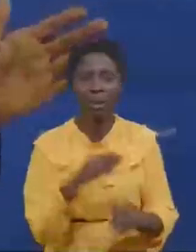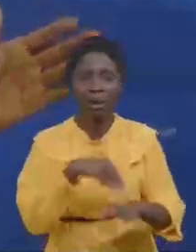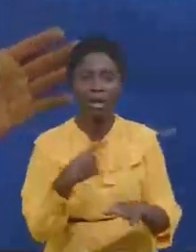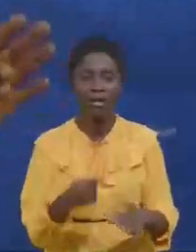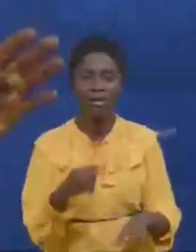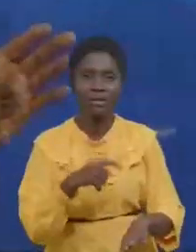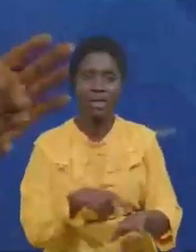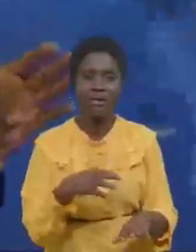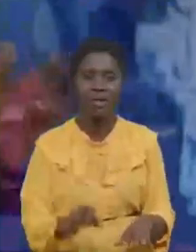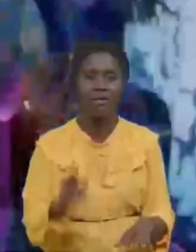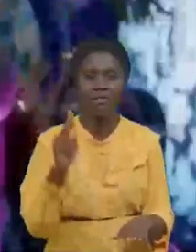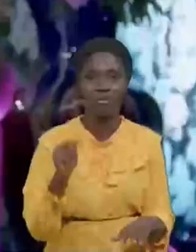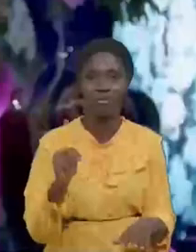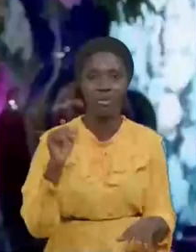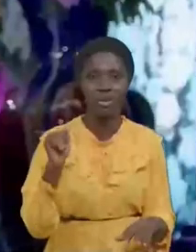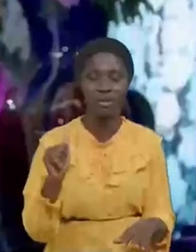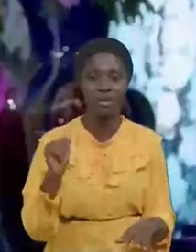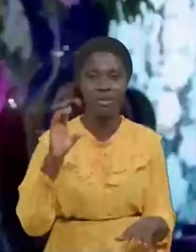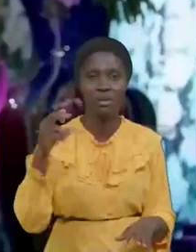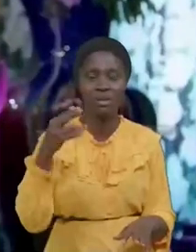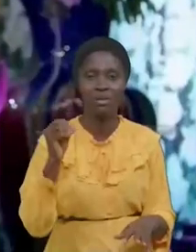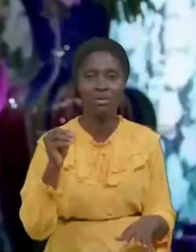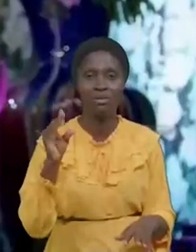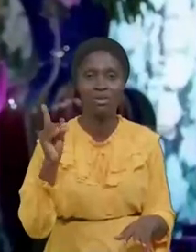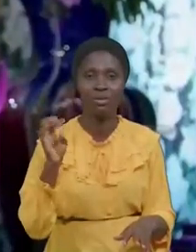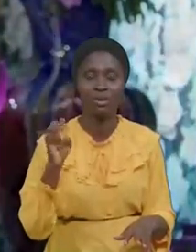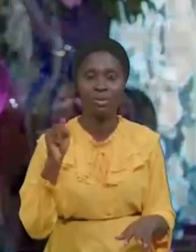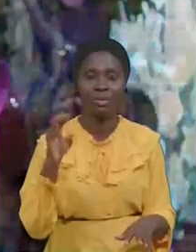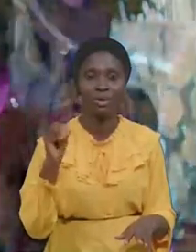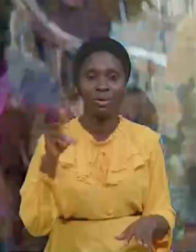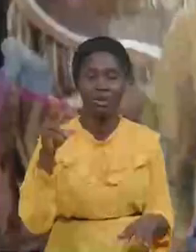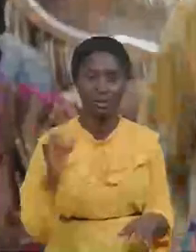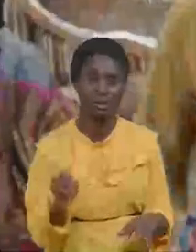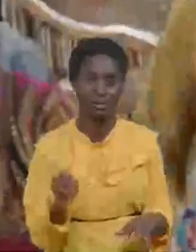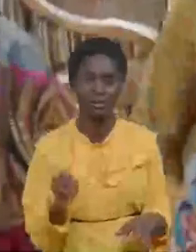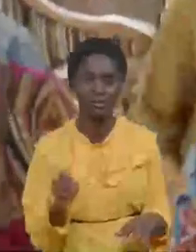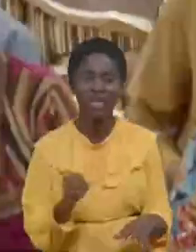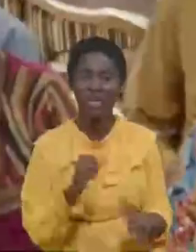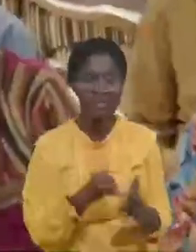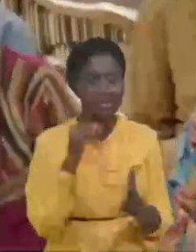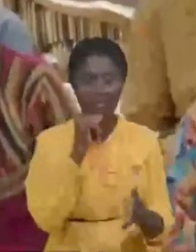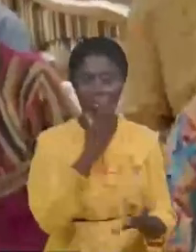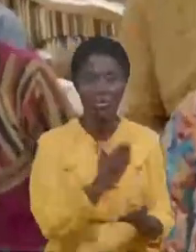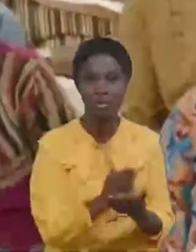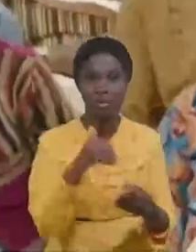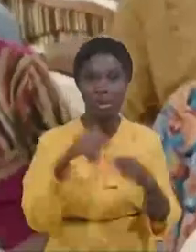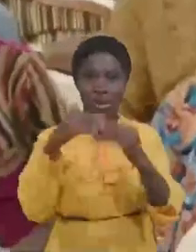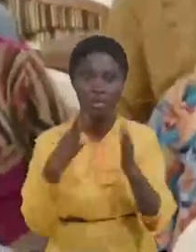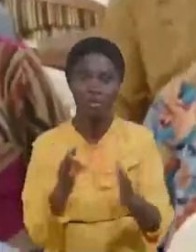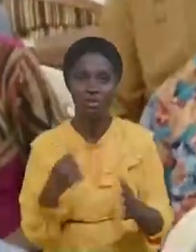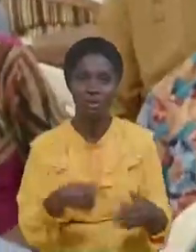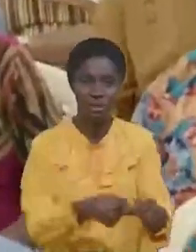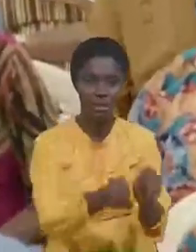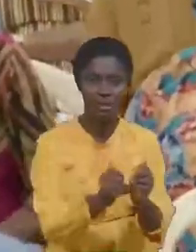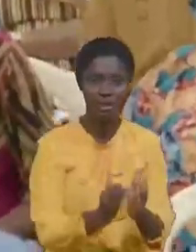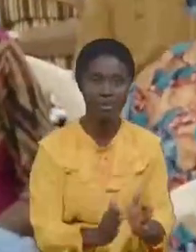de Nicodème, être né de nouveau ne s'arrête pas dans les Actes des apôtres. Être né de